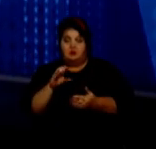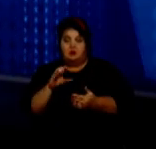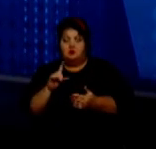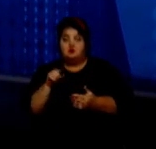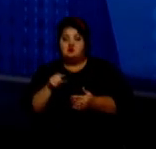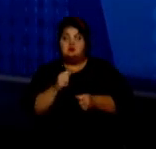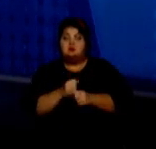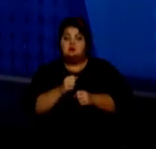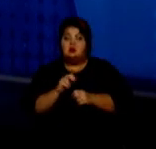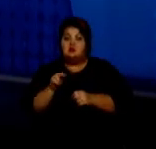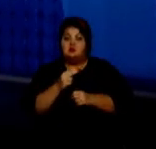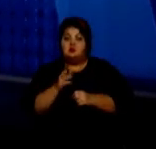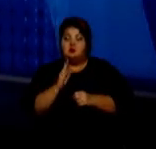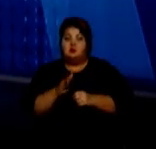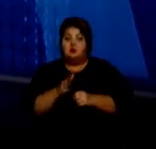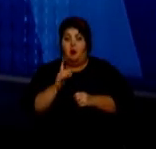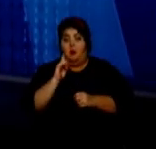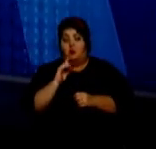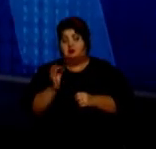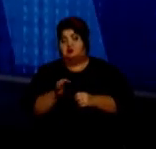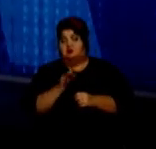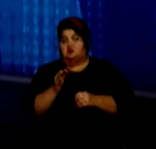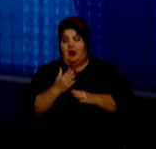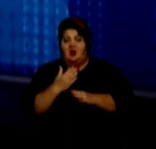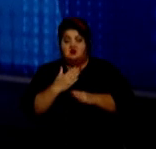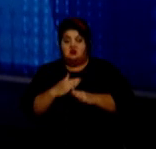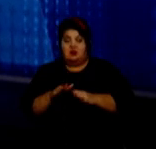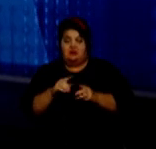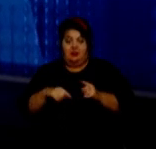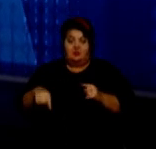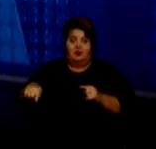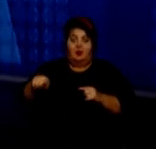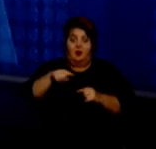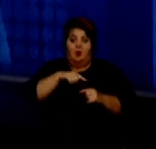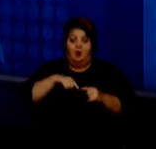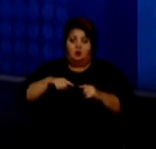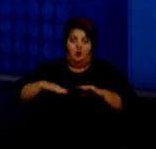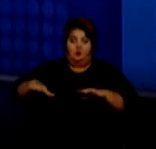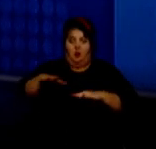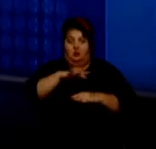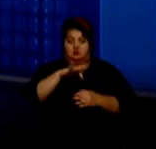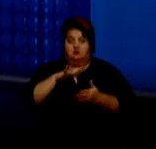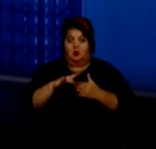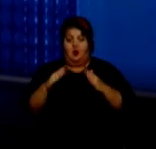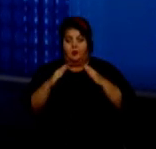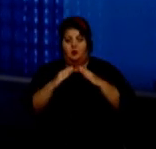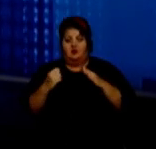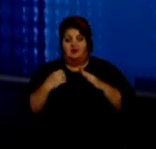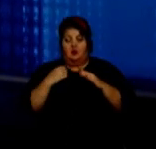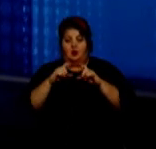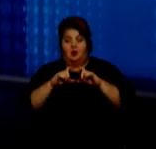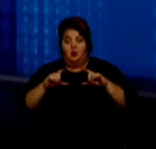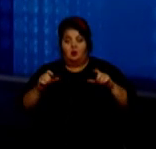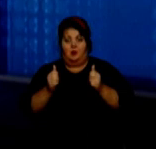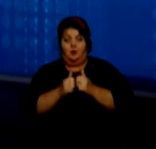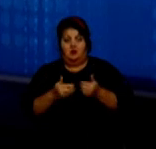Справа в тому, що у нас частина круглої площі, безпосередньо будівля кадетського корпусу, потім